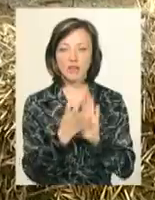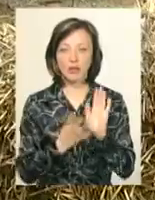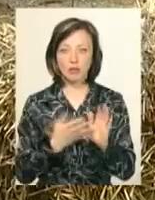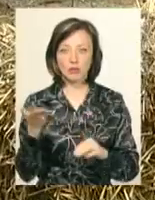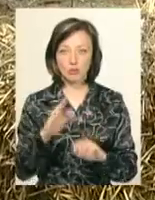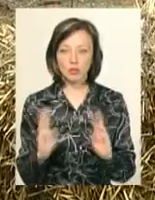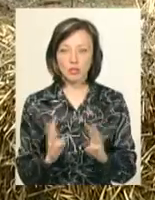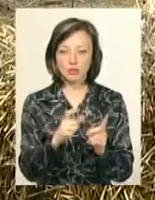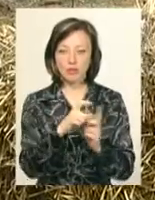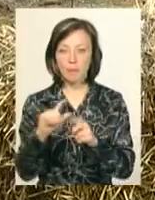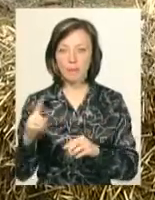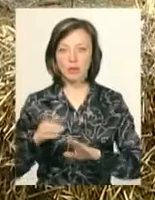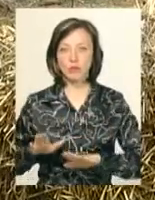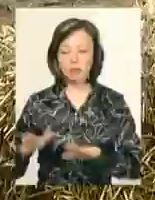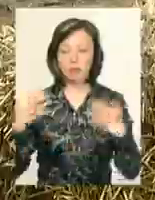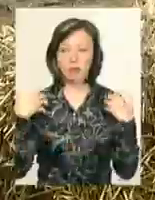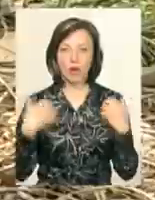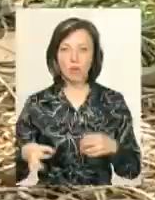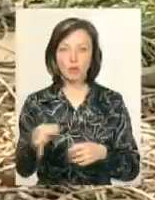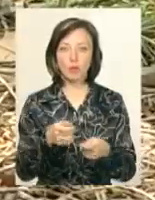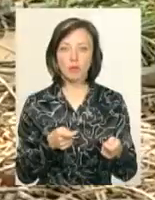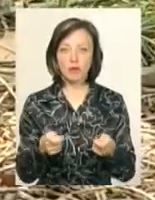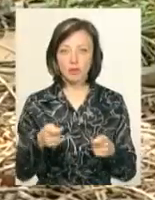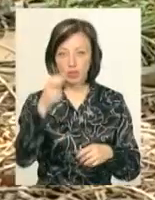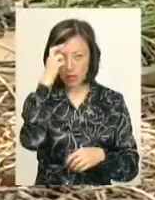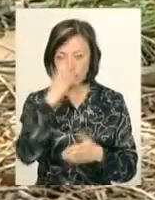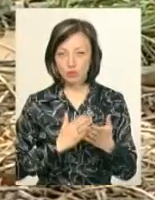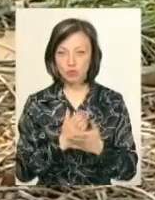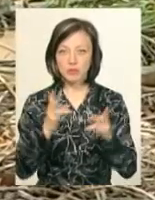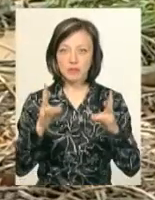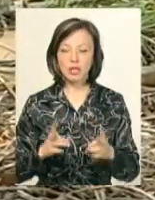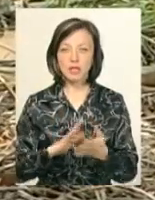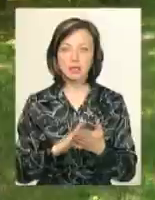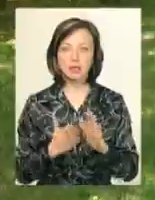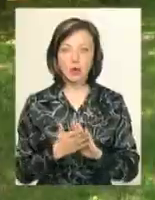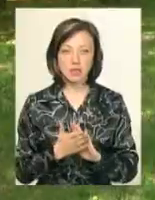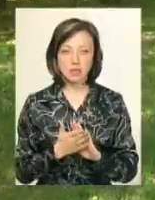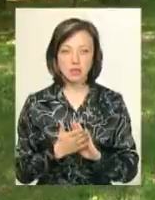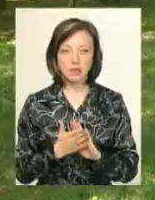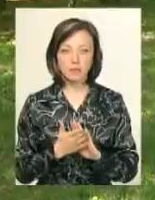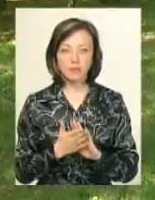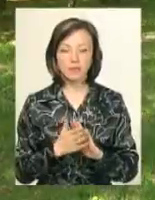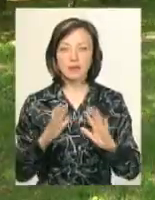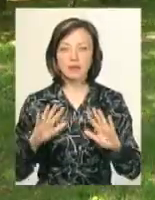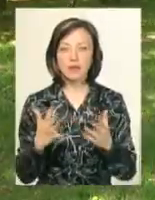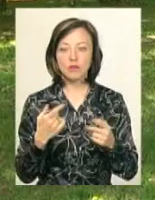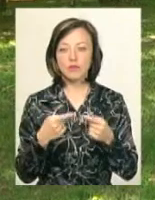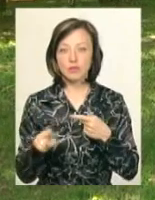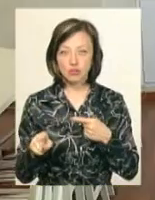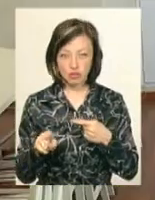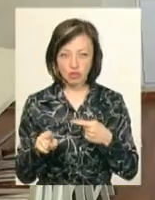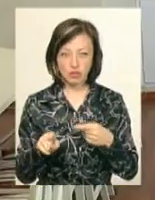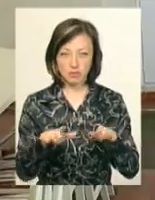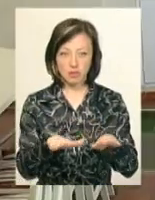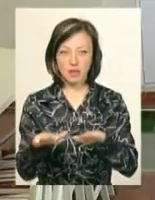пожеж. За словами першого заступника начальника обласного управління Держслужби з надзвичайних ситуацій Дмитра Бондера, сталося в інших